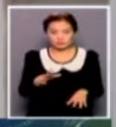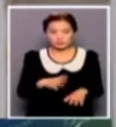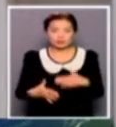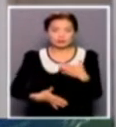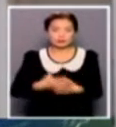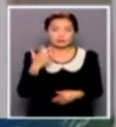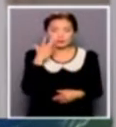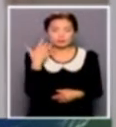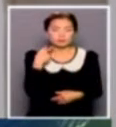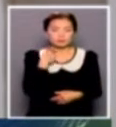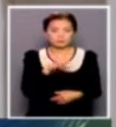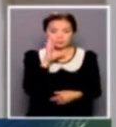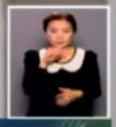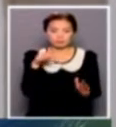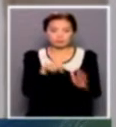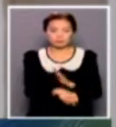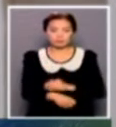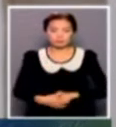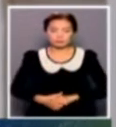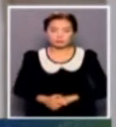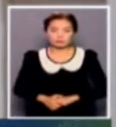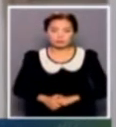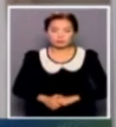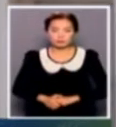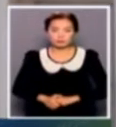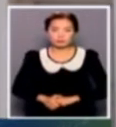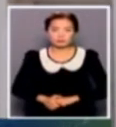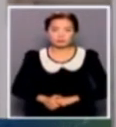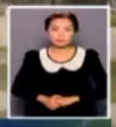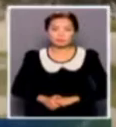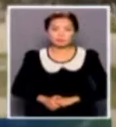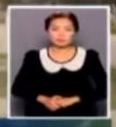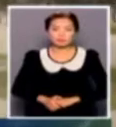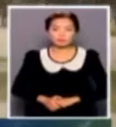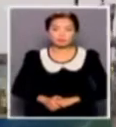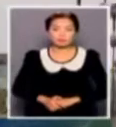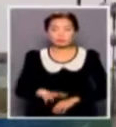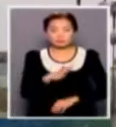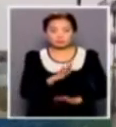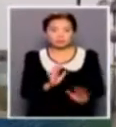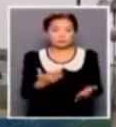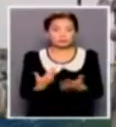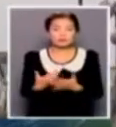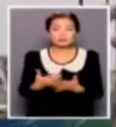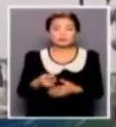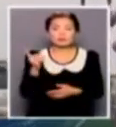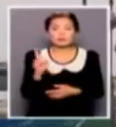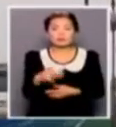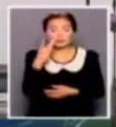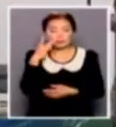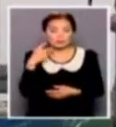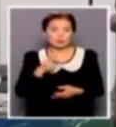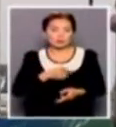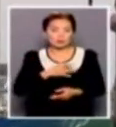привлечены к административной и уголовной ответственности за неуплату алиментов. Бывают и такие случаи, что даже при